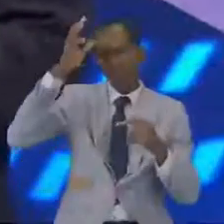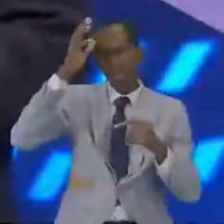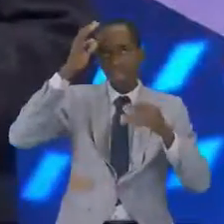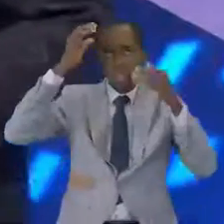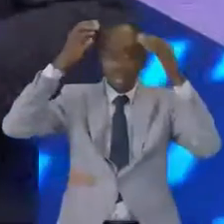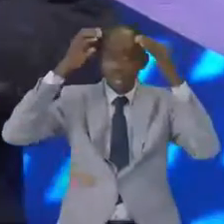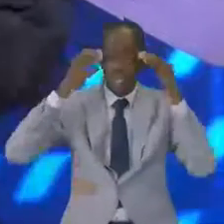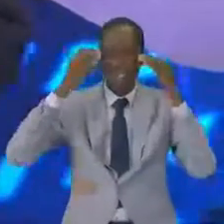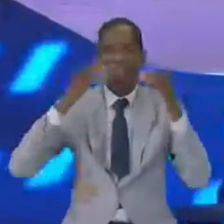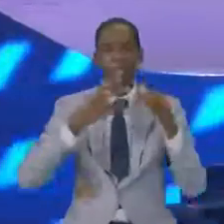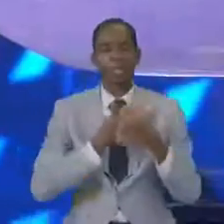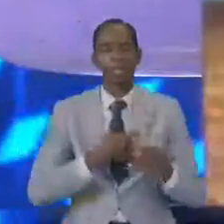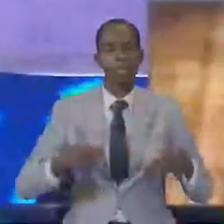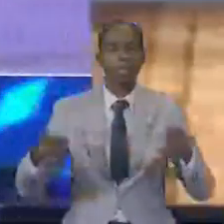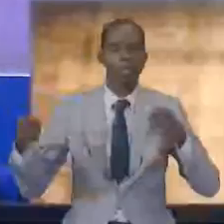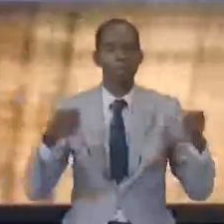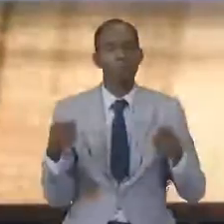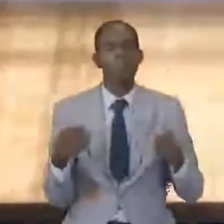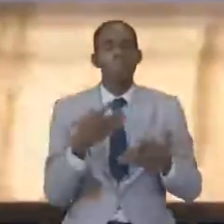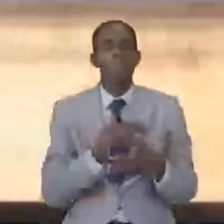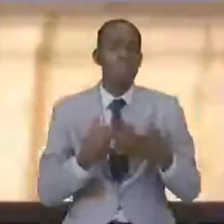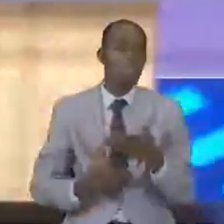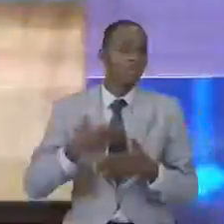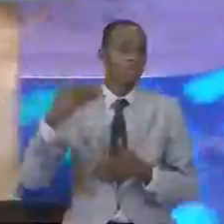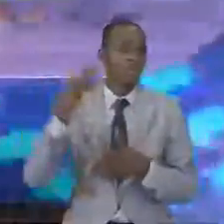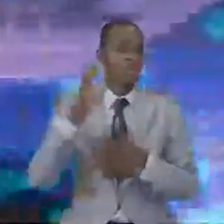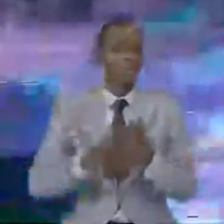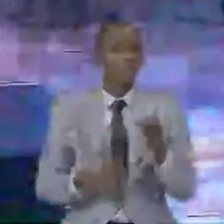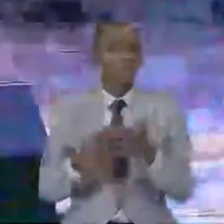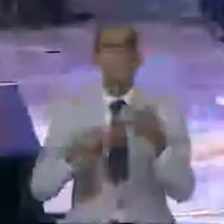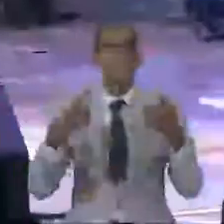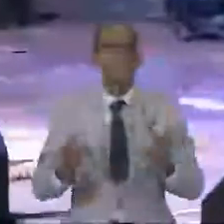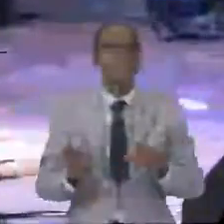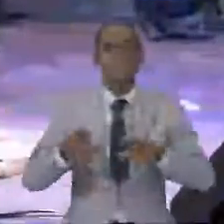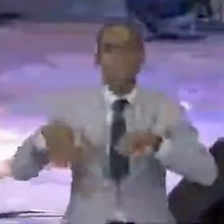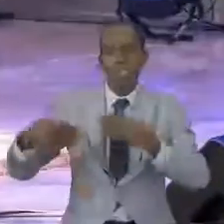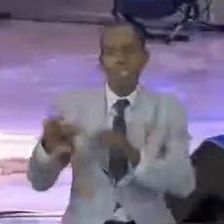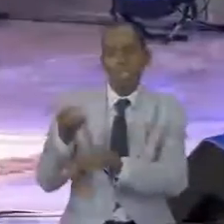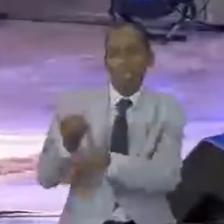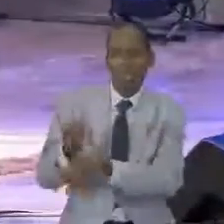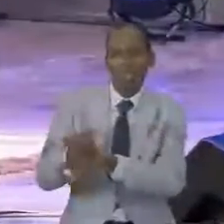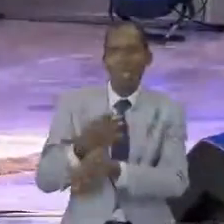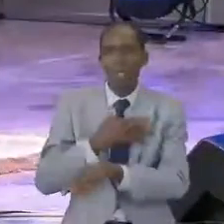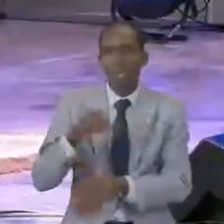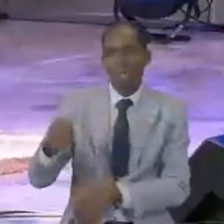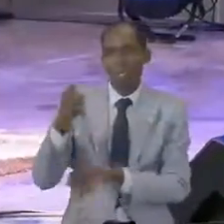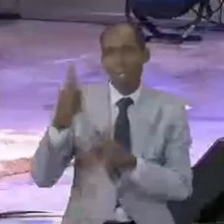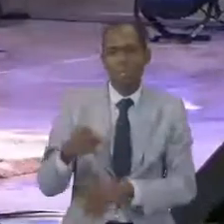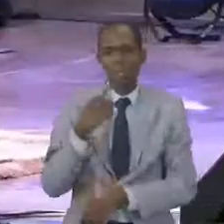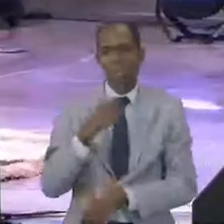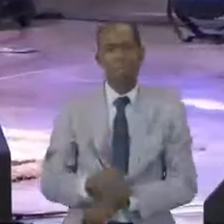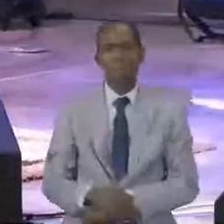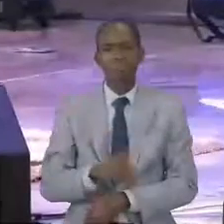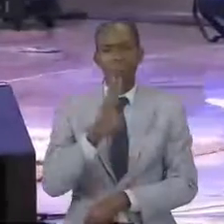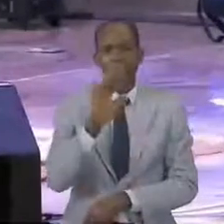s'arranger le trône la couronne du roi finalement finalement il a donné la conseil quelqu'un